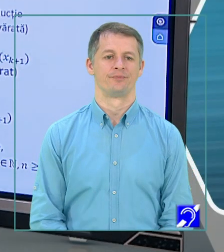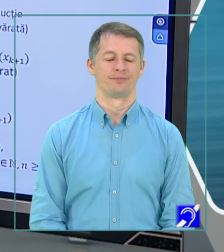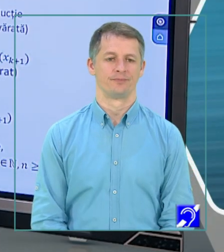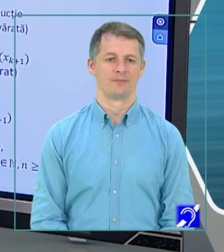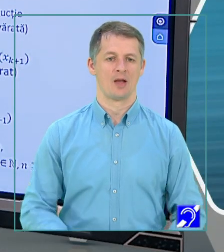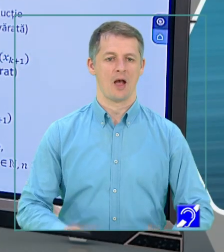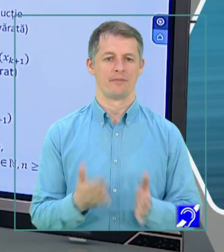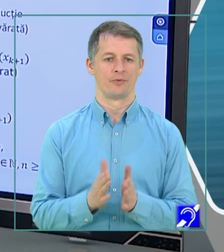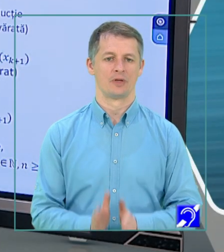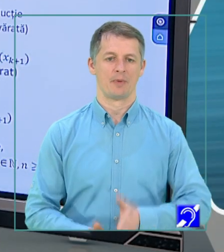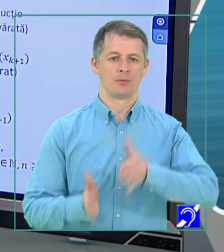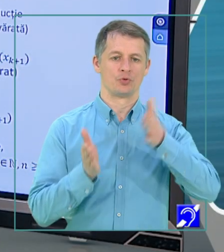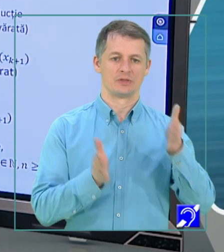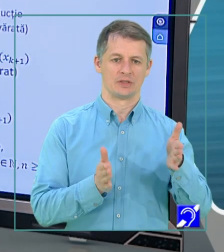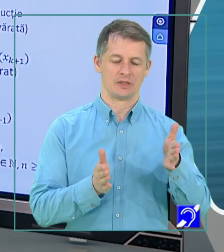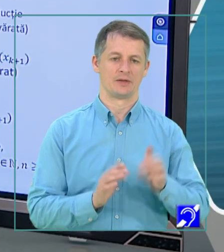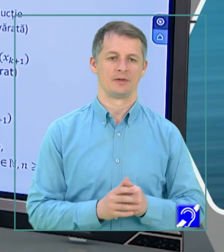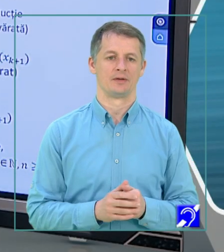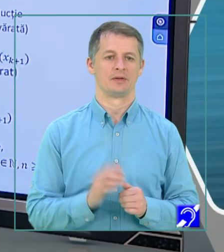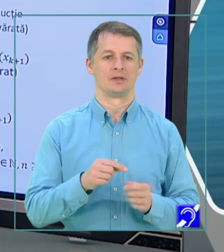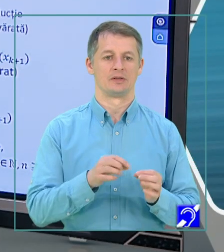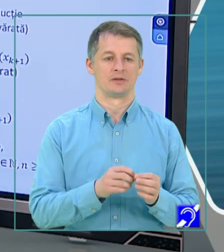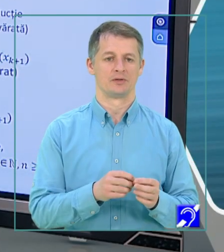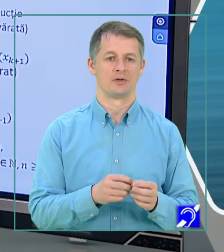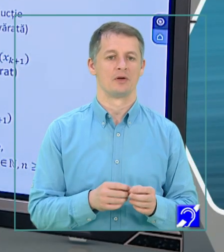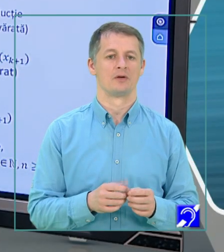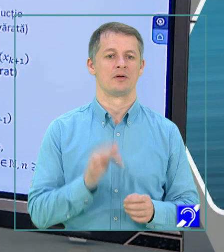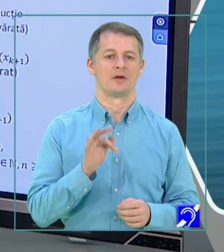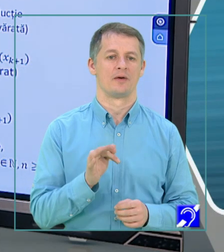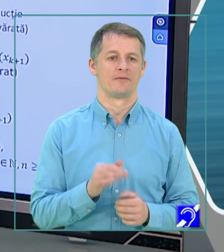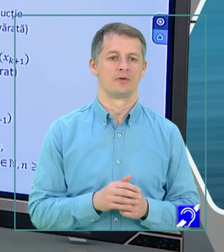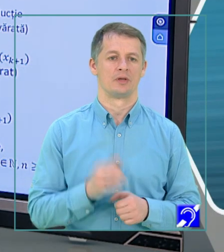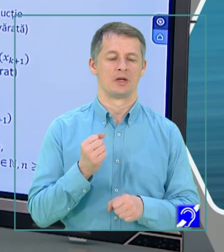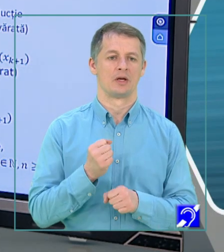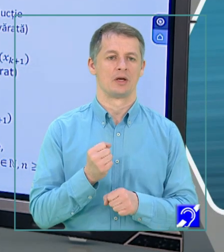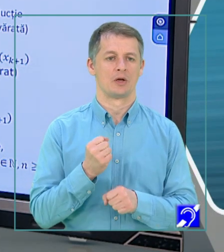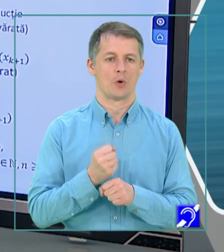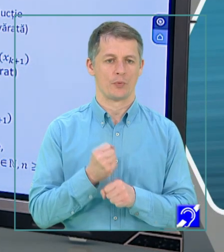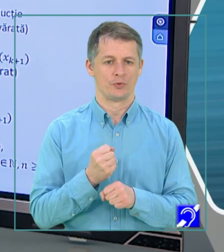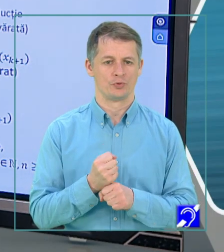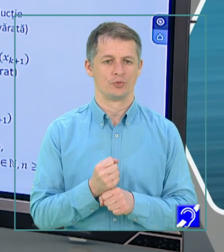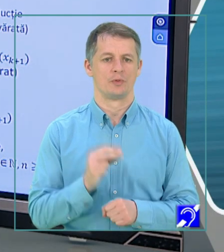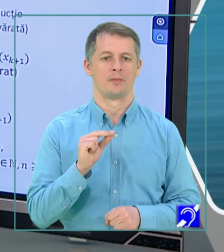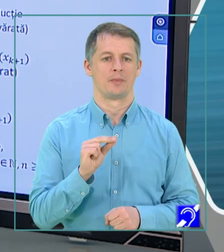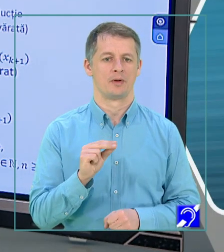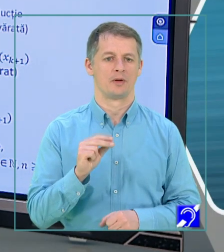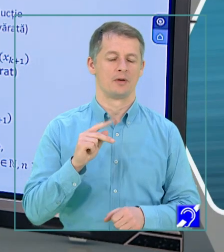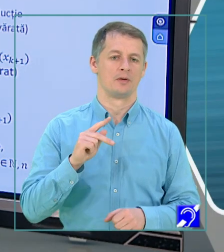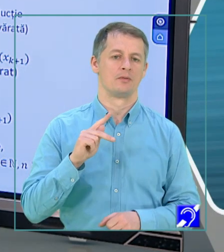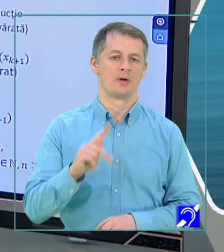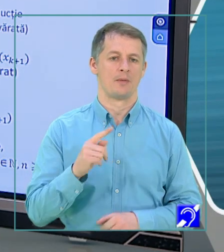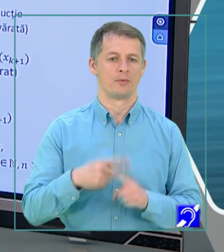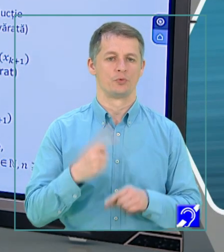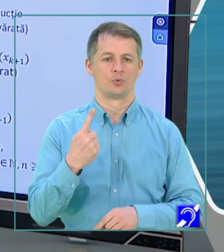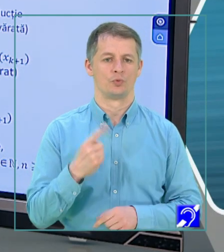Am pornit din membrul stâng al acestei egalități de demonstrat. F de compusul a K plus 1 elemente se va